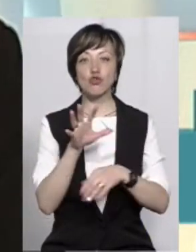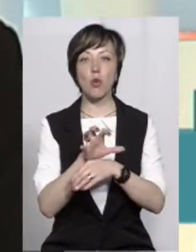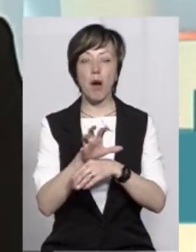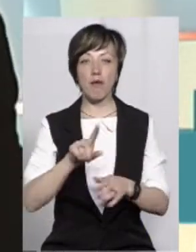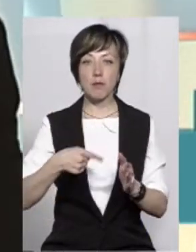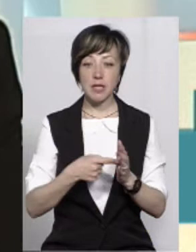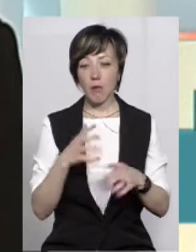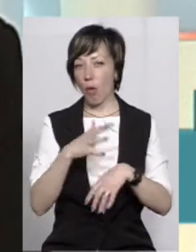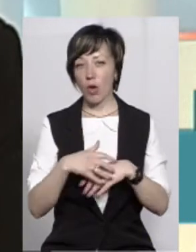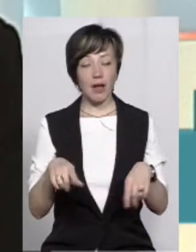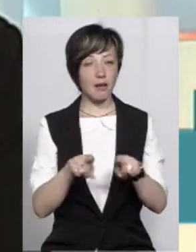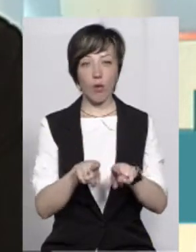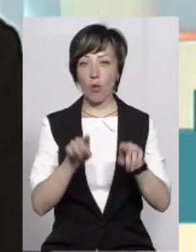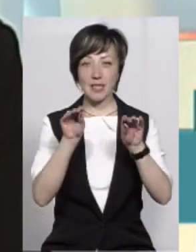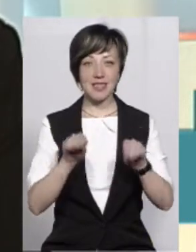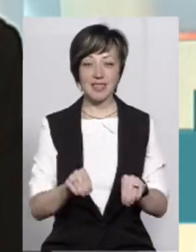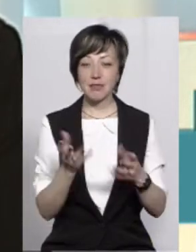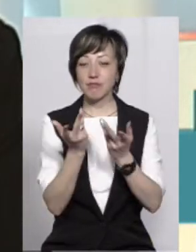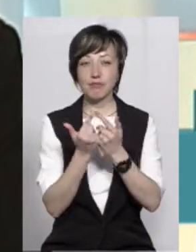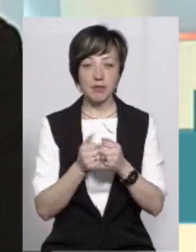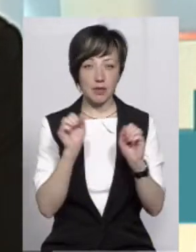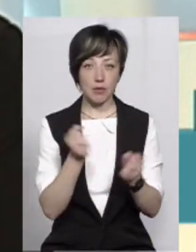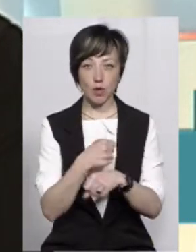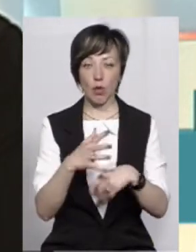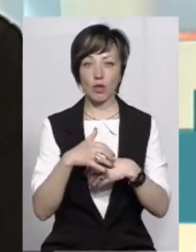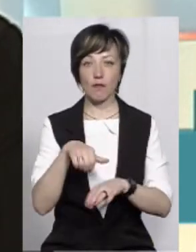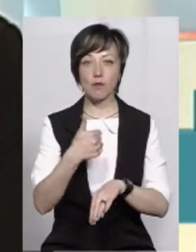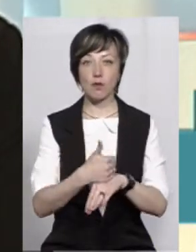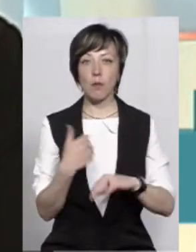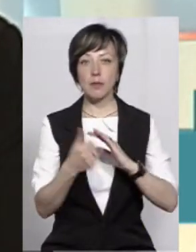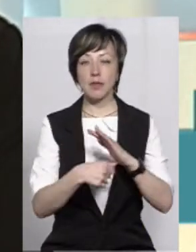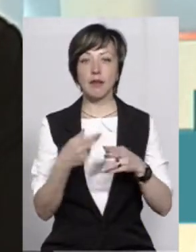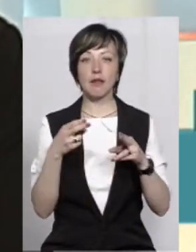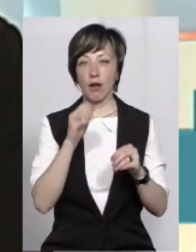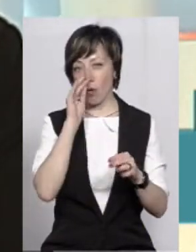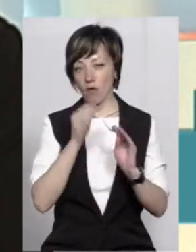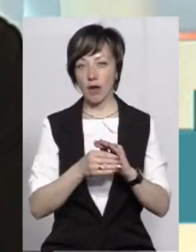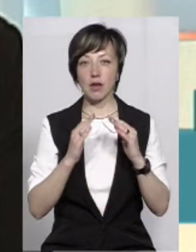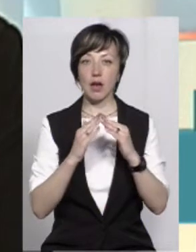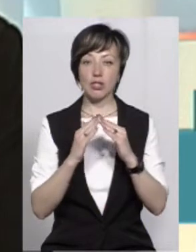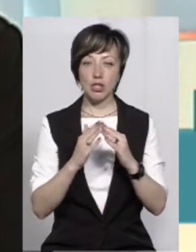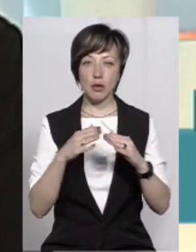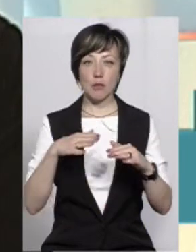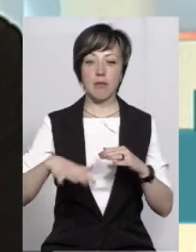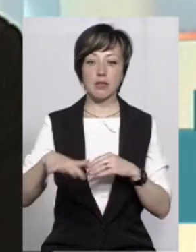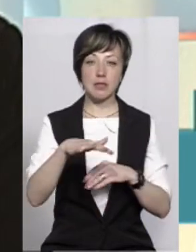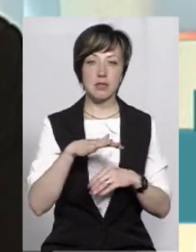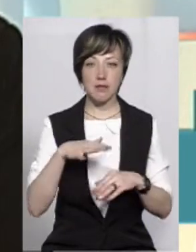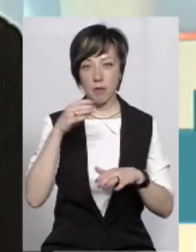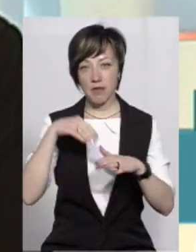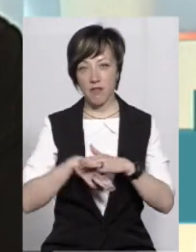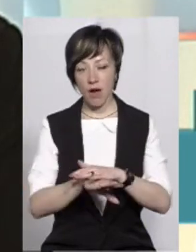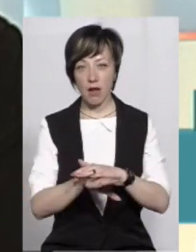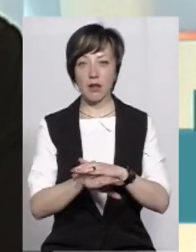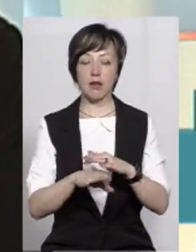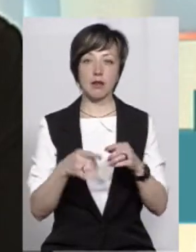місті, то по котах такої методики немає. Ну, коти в основному безпритульні вони де? Вони ховаються в гаражних масивах, вони ховаються в